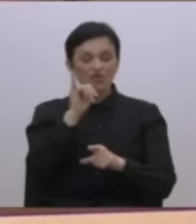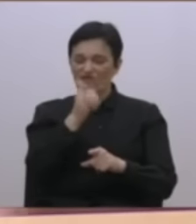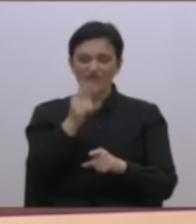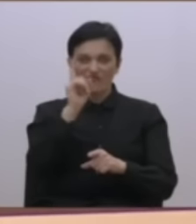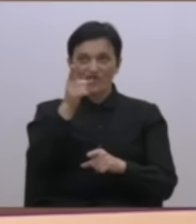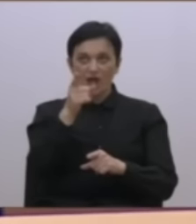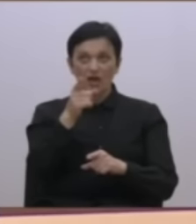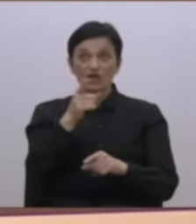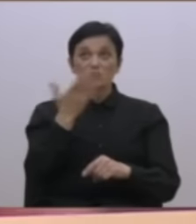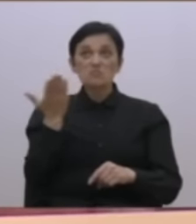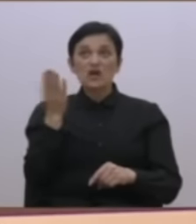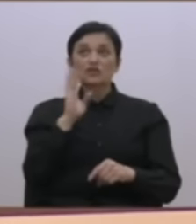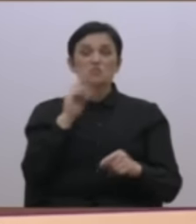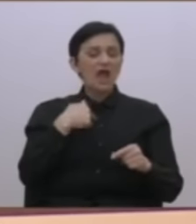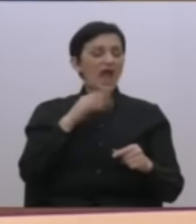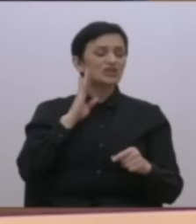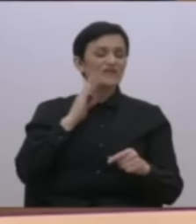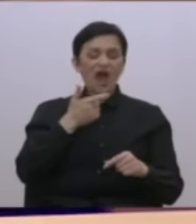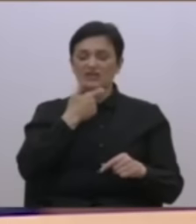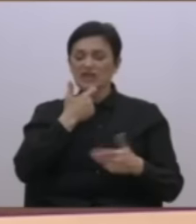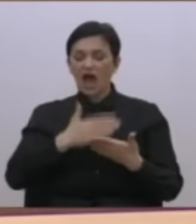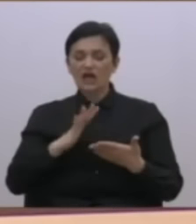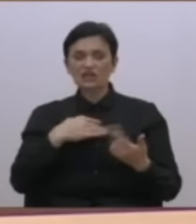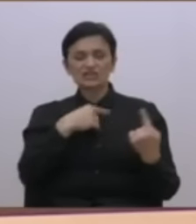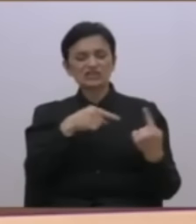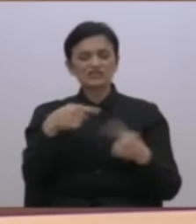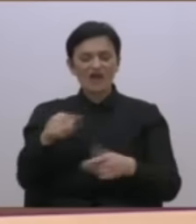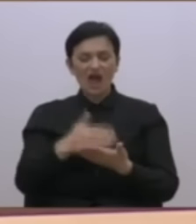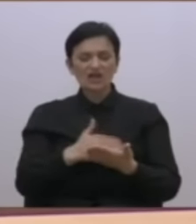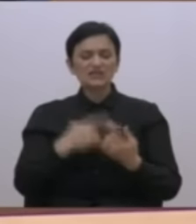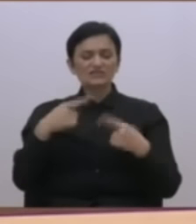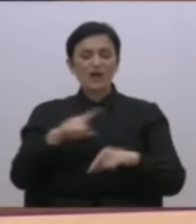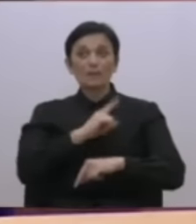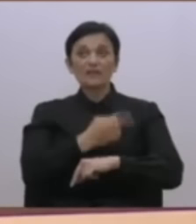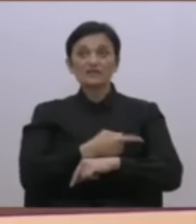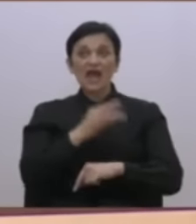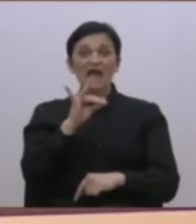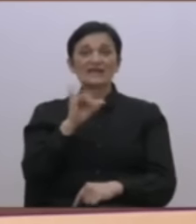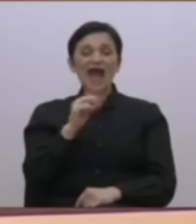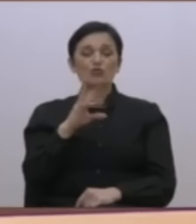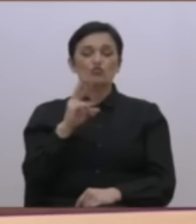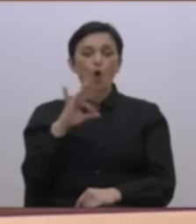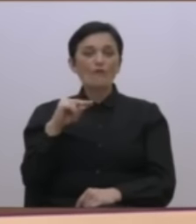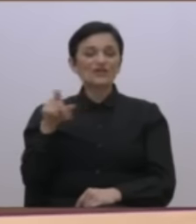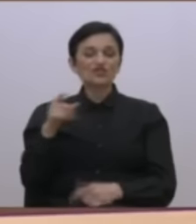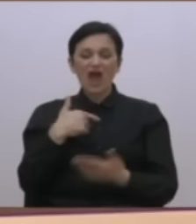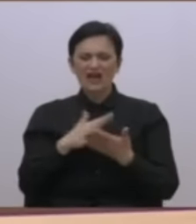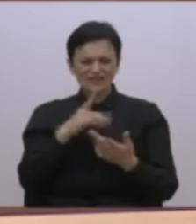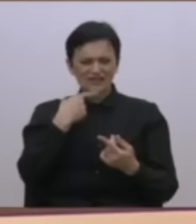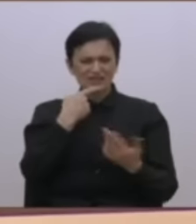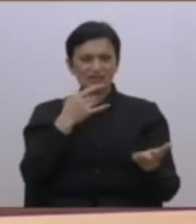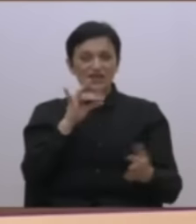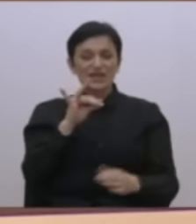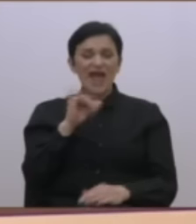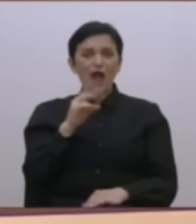ვარ შევარდნაძე მე არა ვარ სააკაშვილი სხვა რეჟიმი ვარ სხვა ძალები გვაქვს იანუკოვიჩი არა ვარ იძახდა